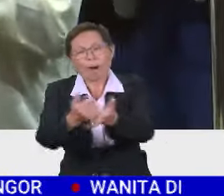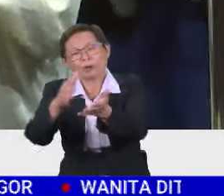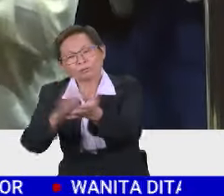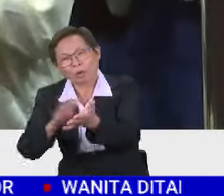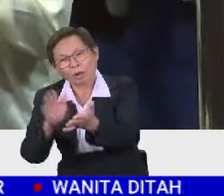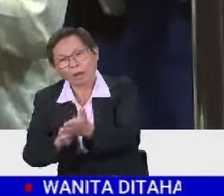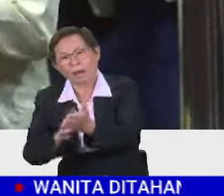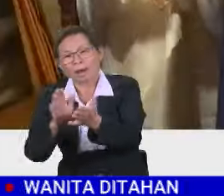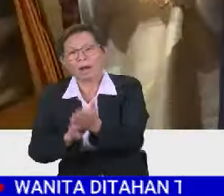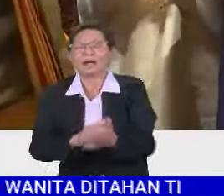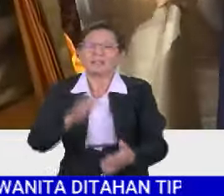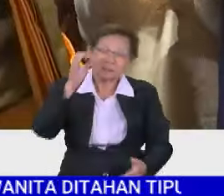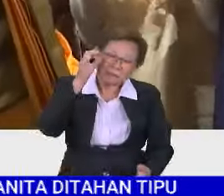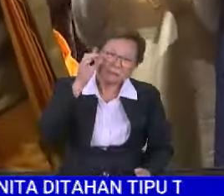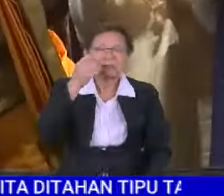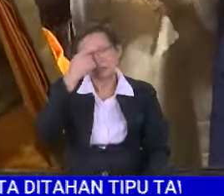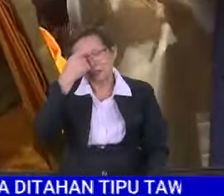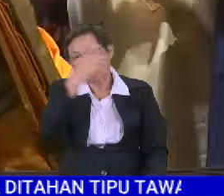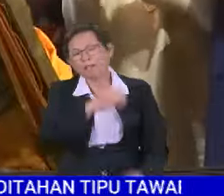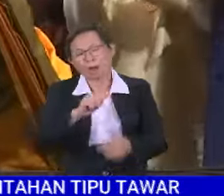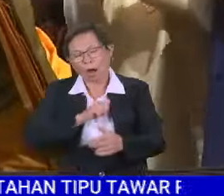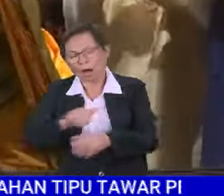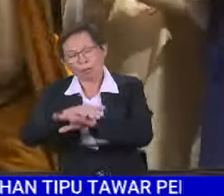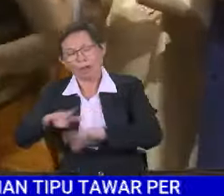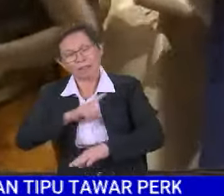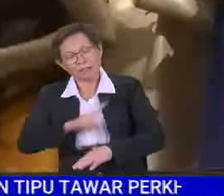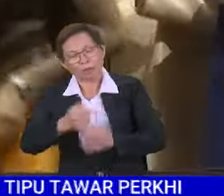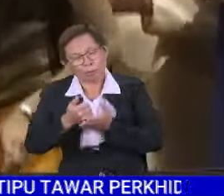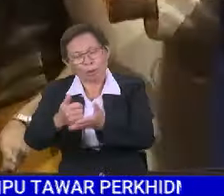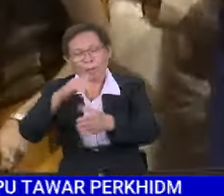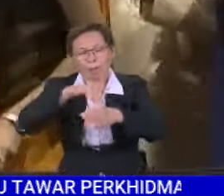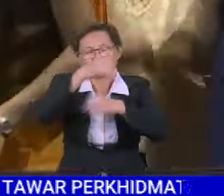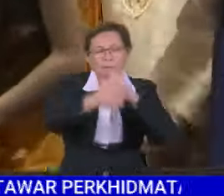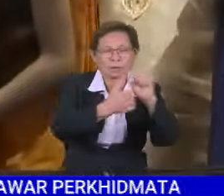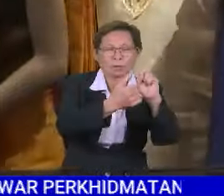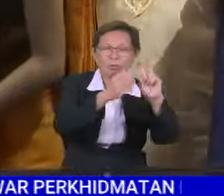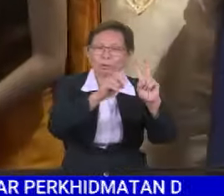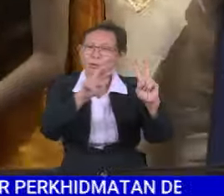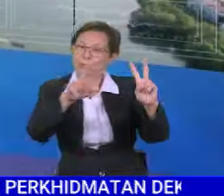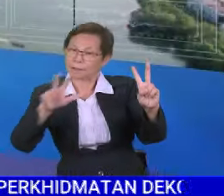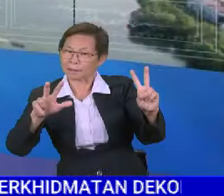sekolah mubaligh dan Cina serta badan keagamaan bukan Islam bagi tahun 2023